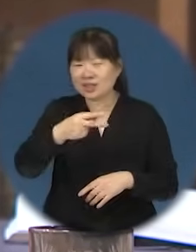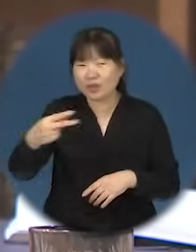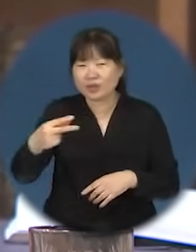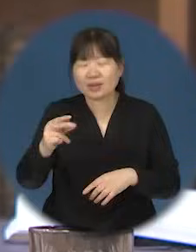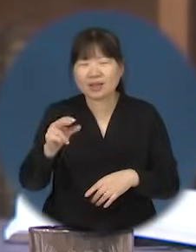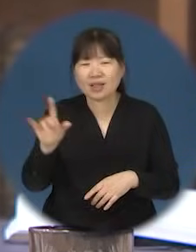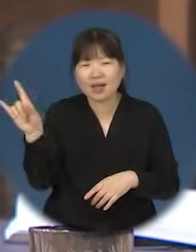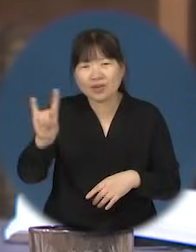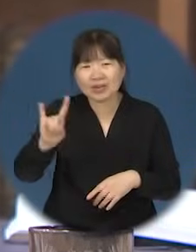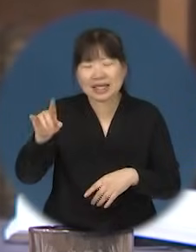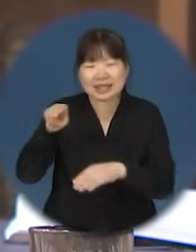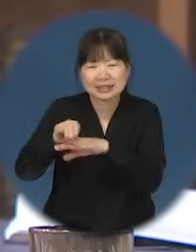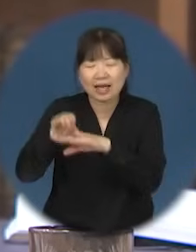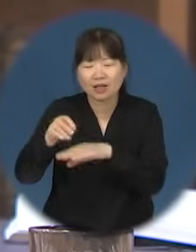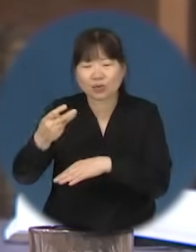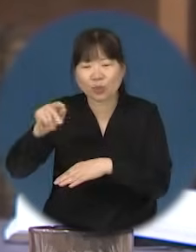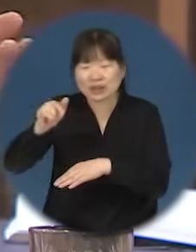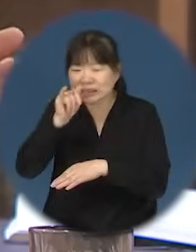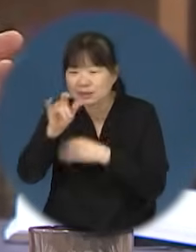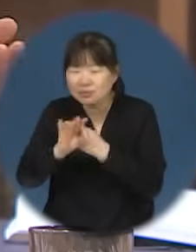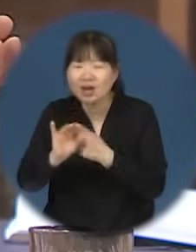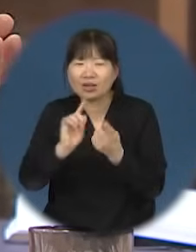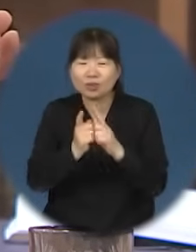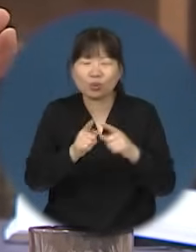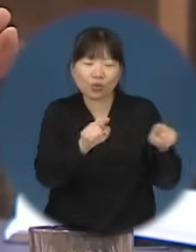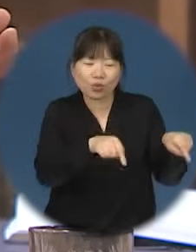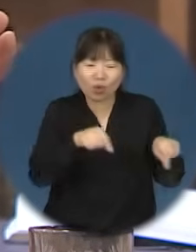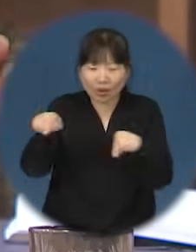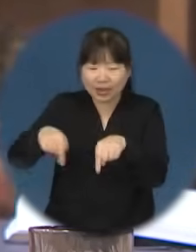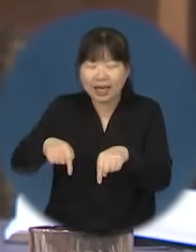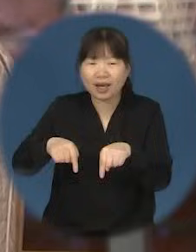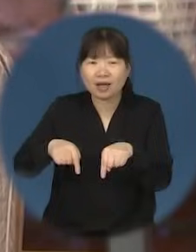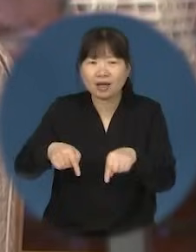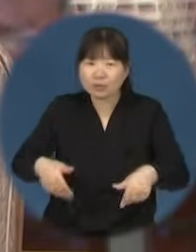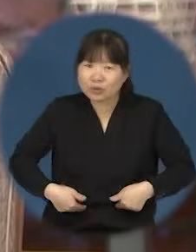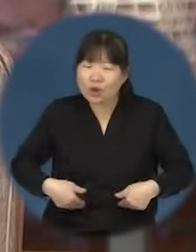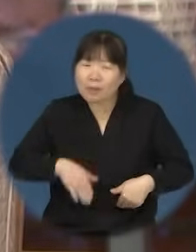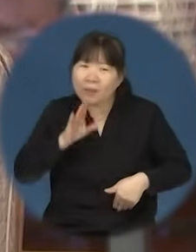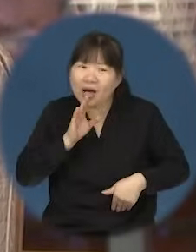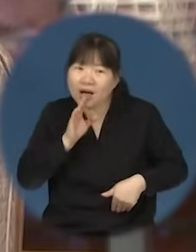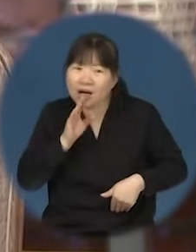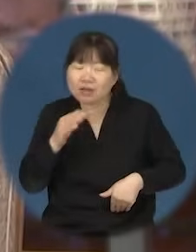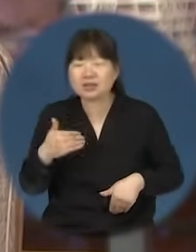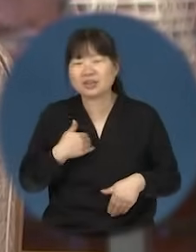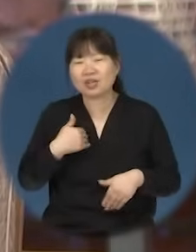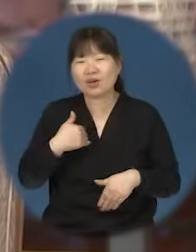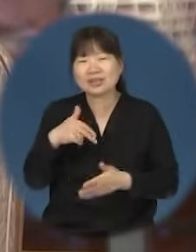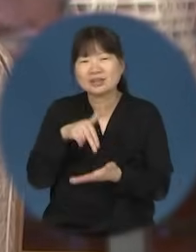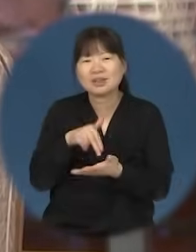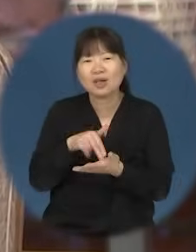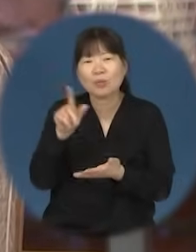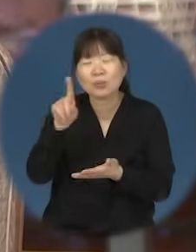이게 거래가 돼야 될 거 아니에요? 그래서 그렇죠. 누가 그걸 바꿔줄 합니까? 수가 있죠. 그러니까 제가 보는 관점은